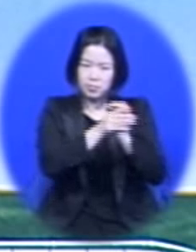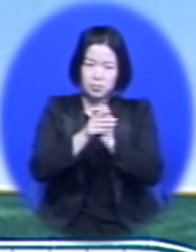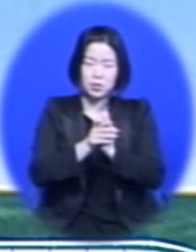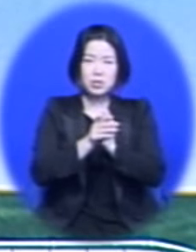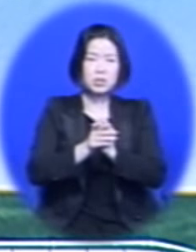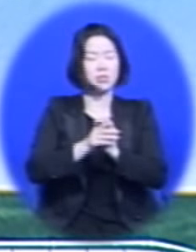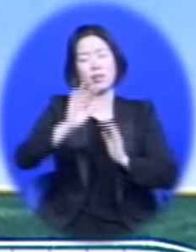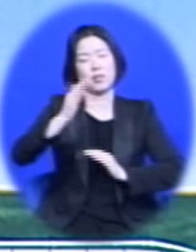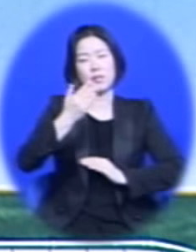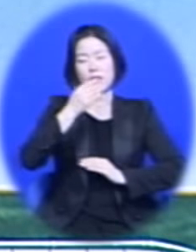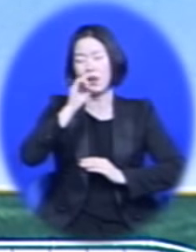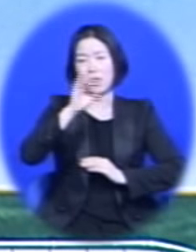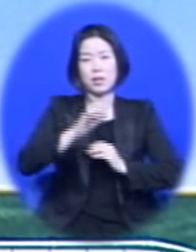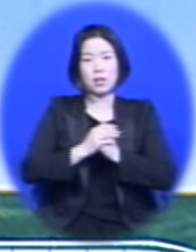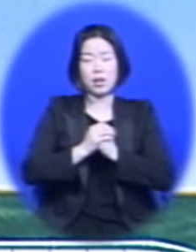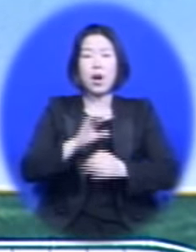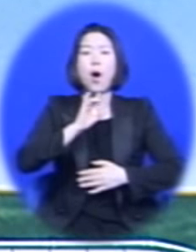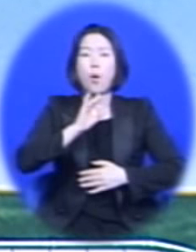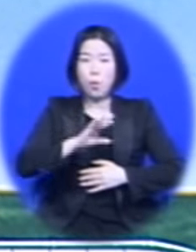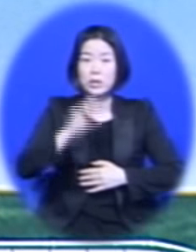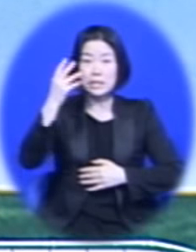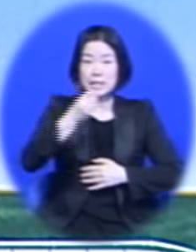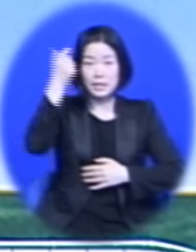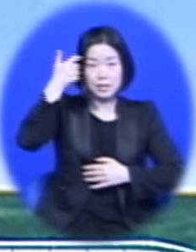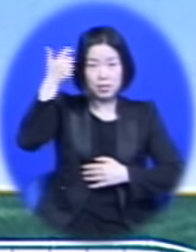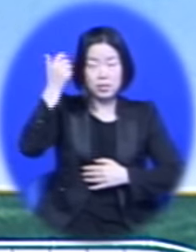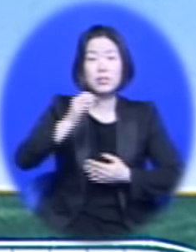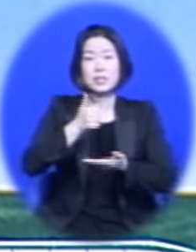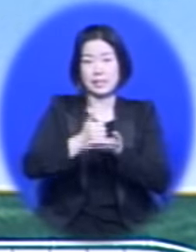아닙니다. 오직 성령께서만 그 일을 하실 수 있습니다.